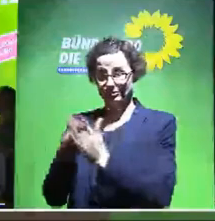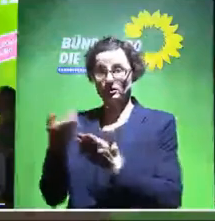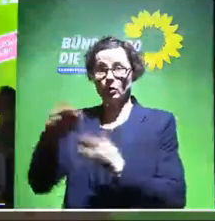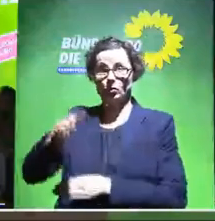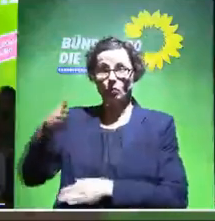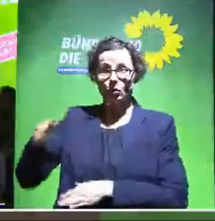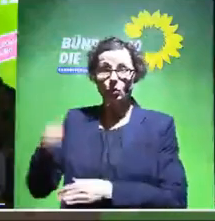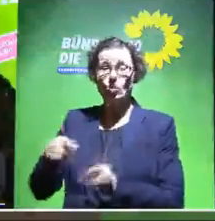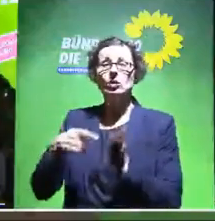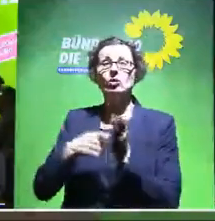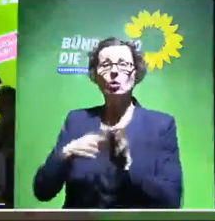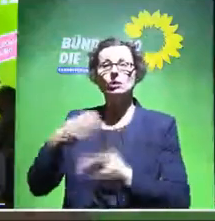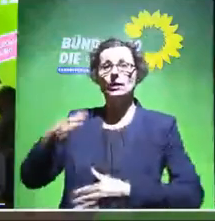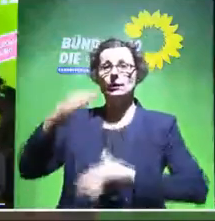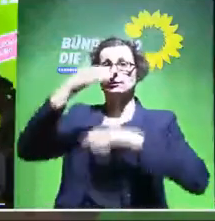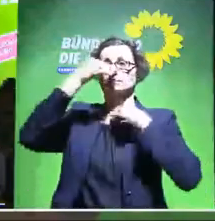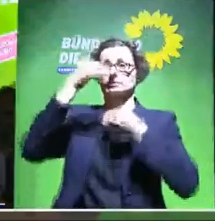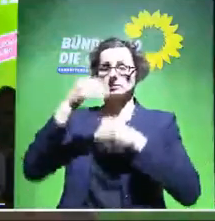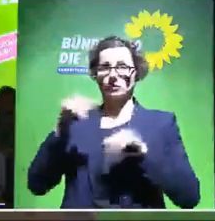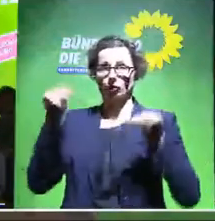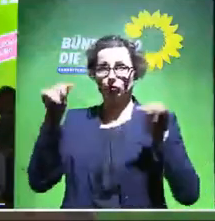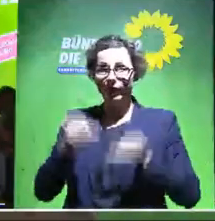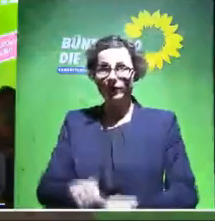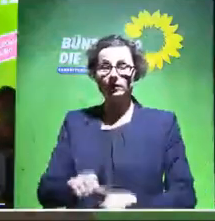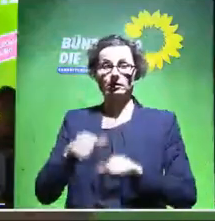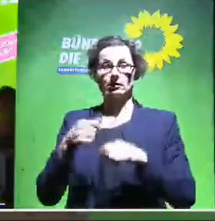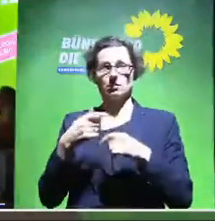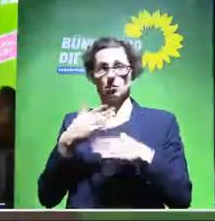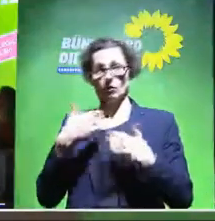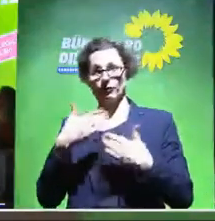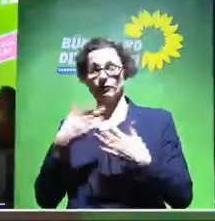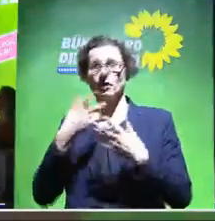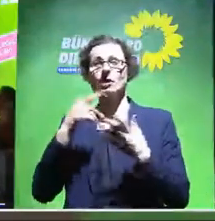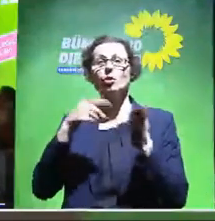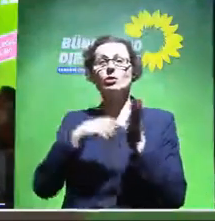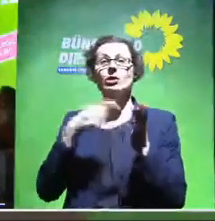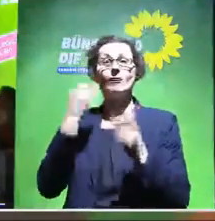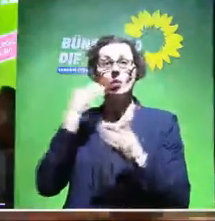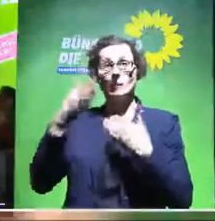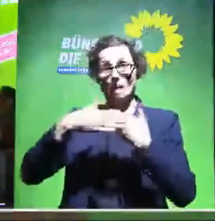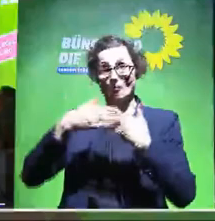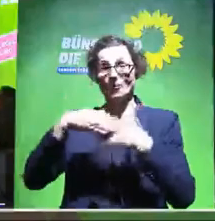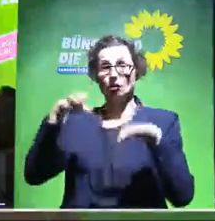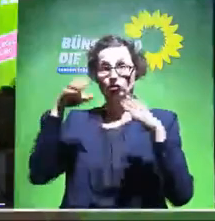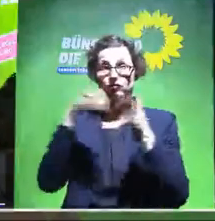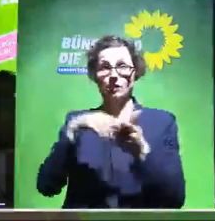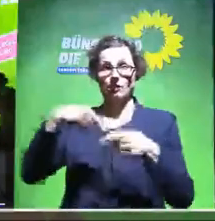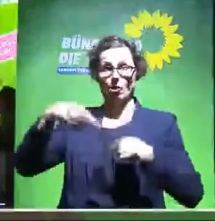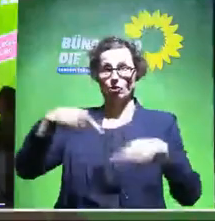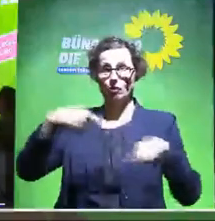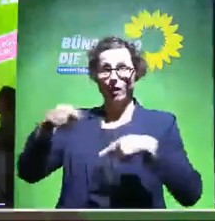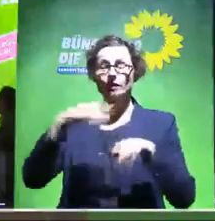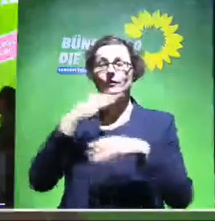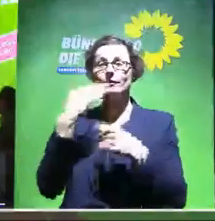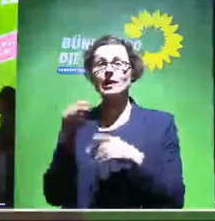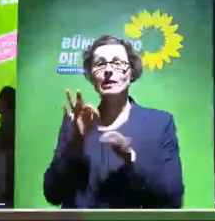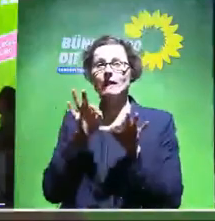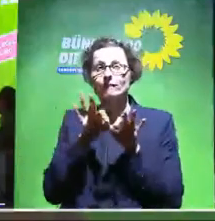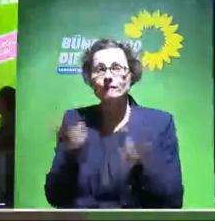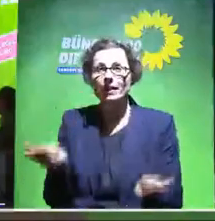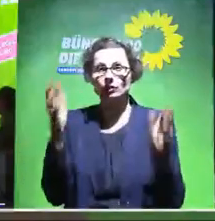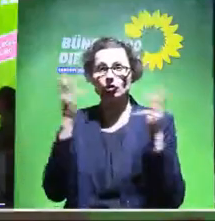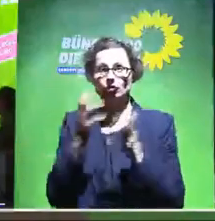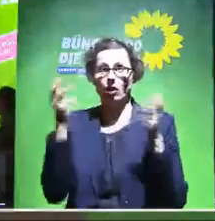die lebten an Hauptverkehrsstraßen, die lebten an der Stadtautobahn, weil da die Mieten niedrig sind, weil es da besonders viel Feinstaub und Stickoxide